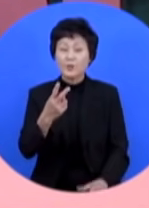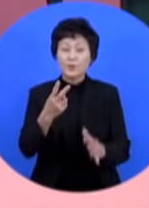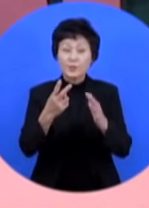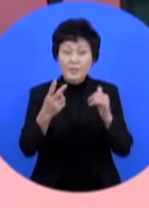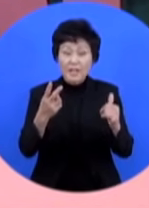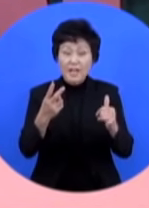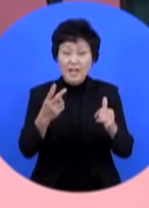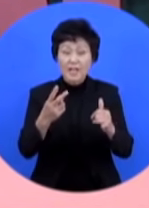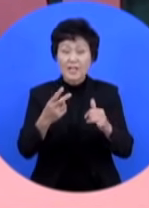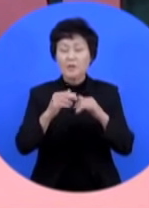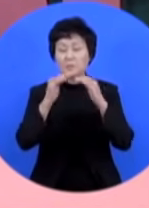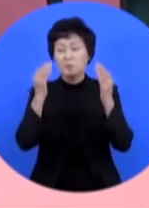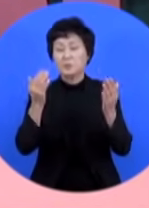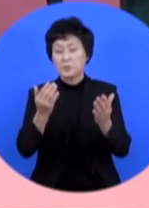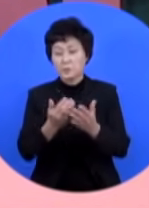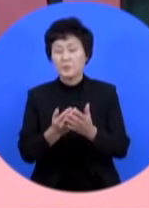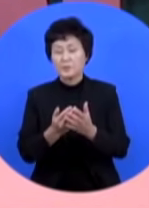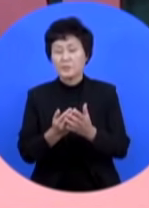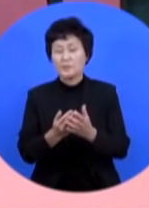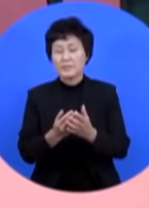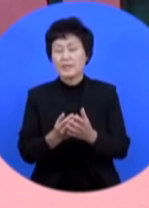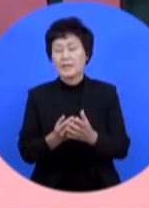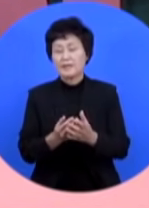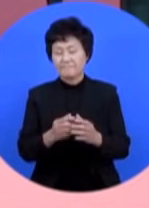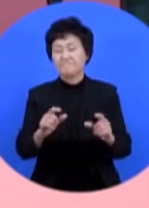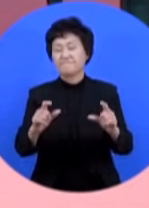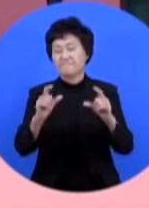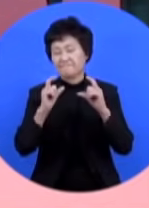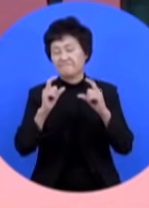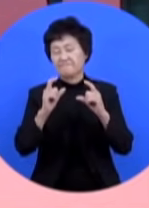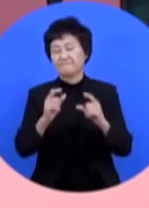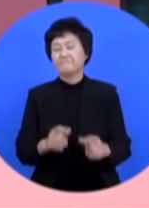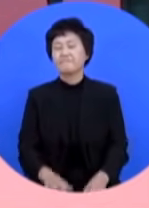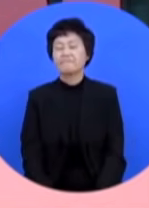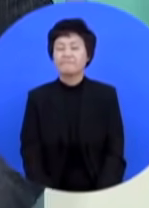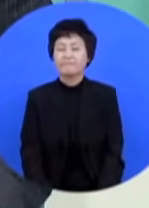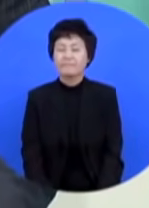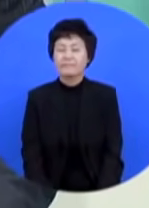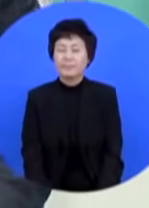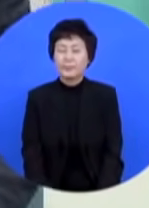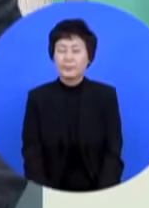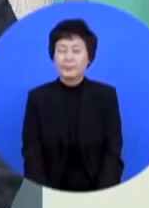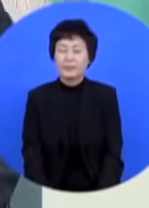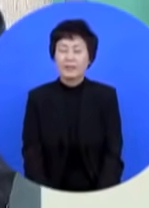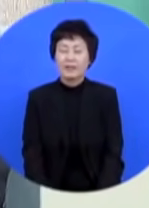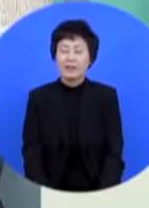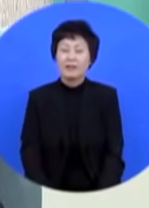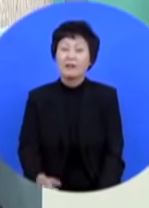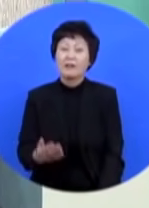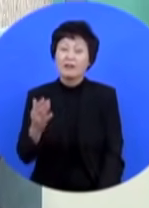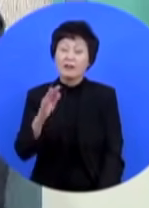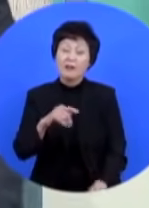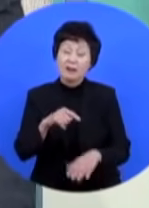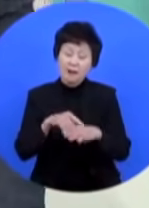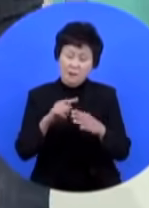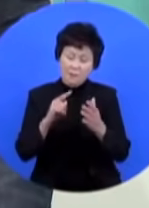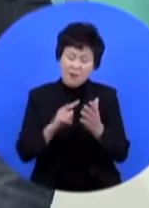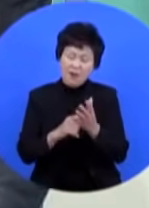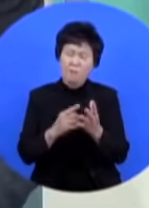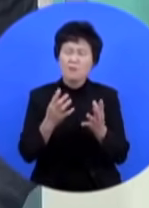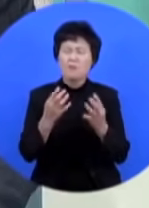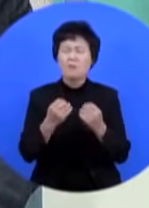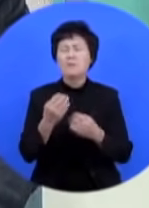지나 현재는 완치 판정은 받았습니다. 그래요. 예. 근데 몸도 몸이지만 그 마음이